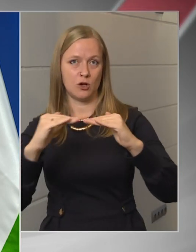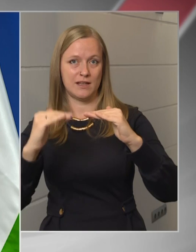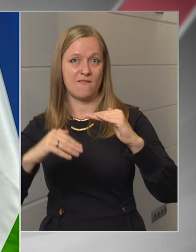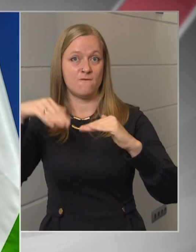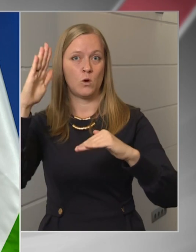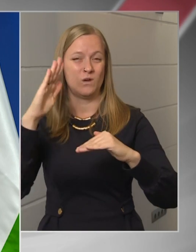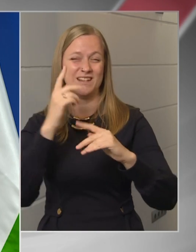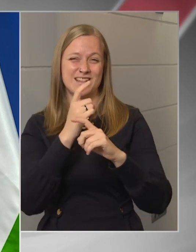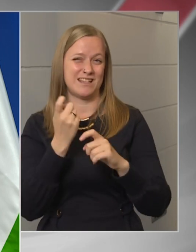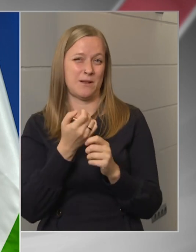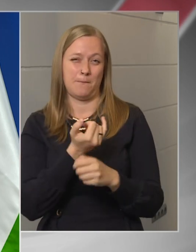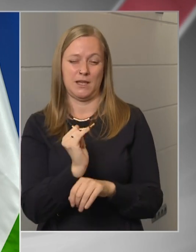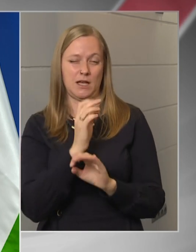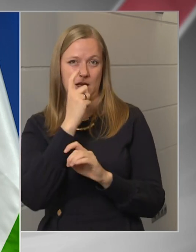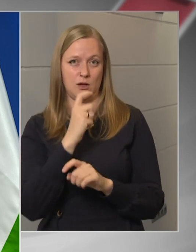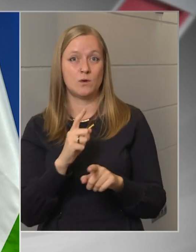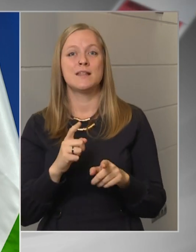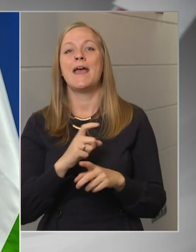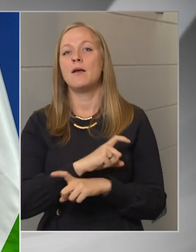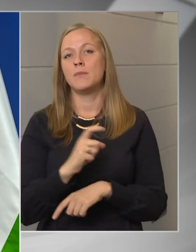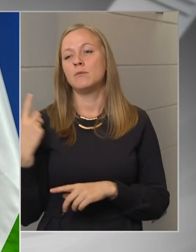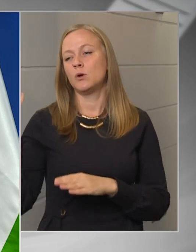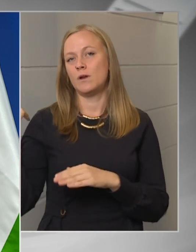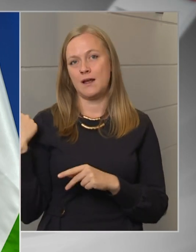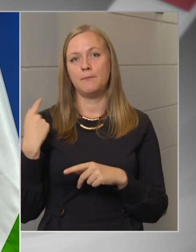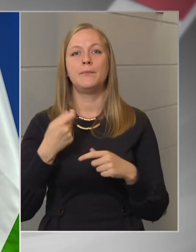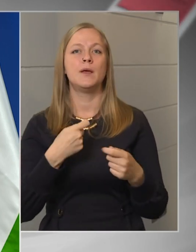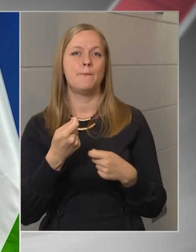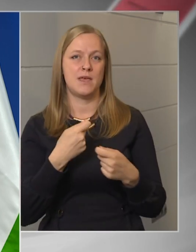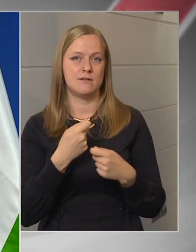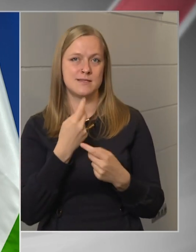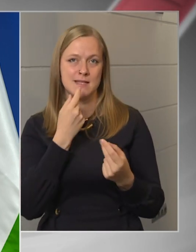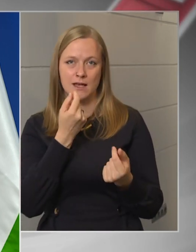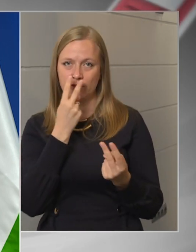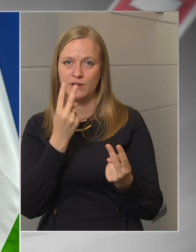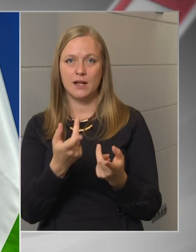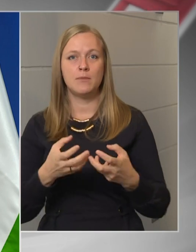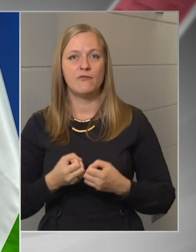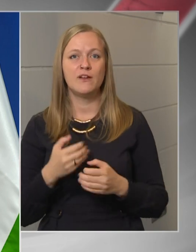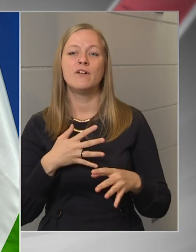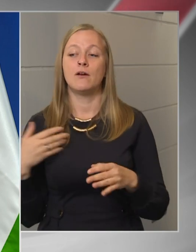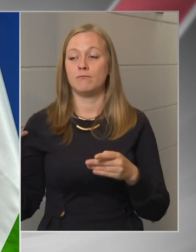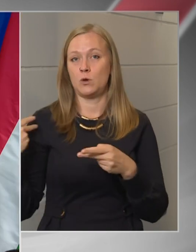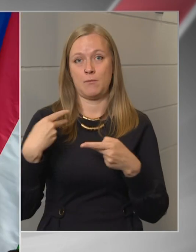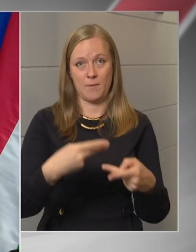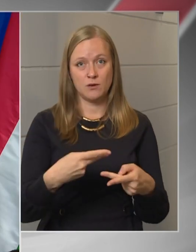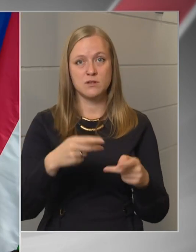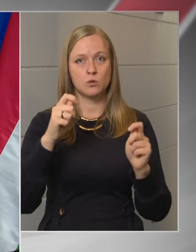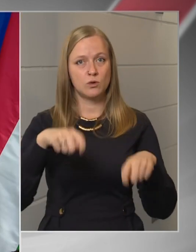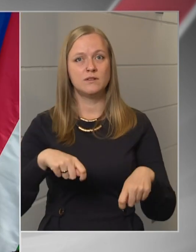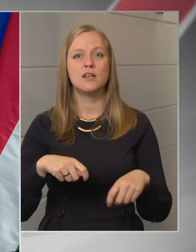rosszul járna, ha ilyen döntést hoznánk. Ezért az, amit meghoztunk a korábbi piaci árakat is figyelmével, december 30-jéig fenn fogjuk tartani.